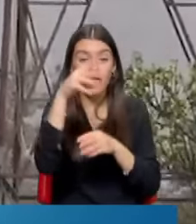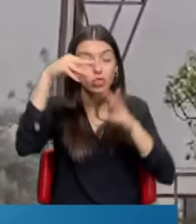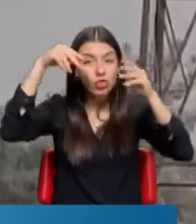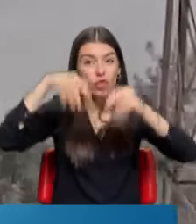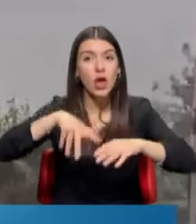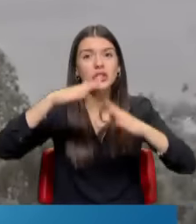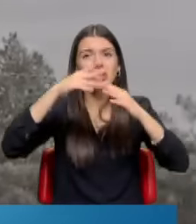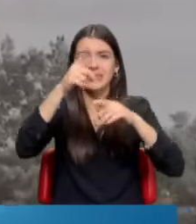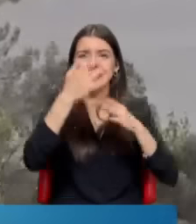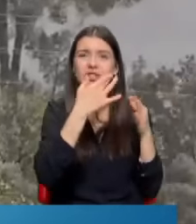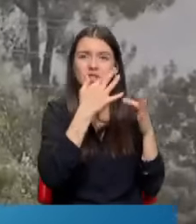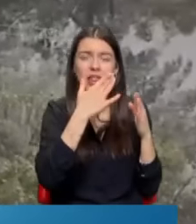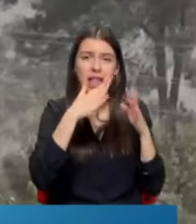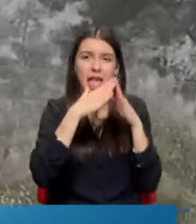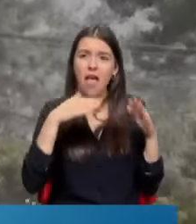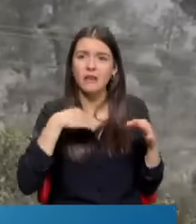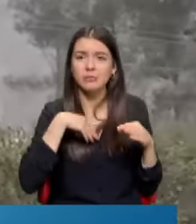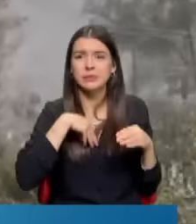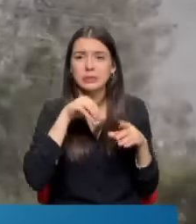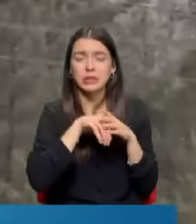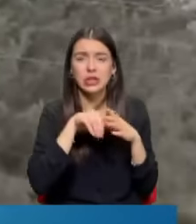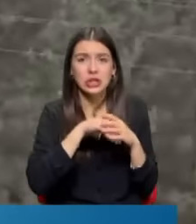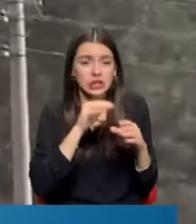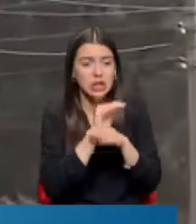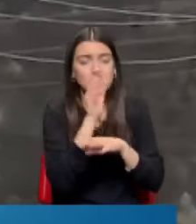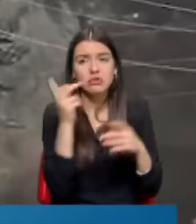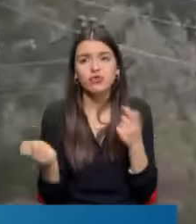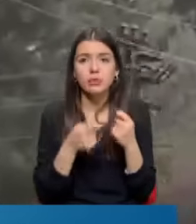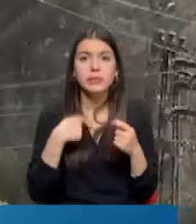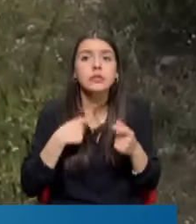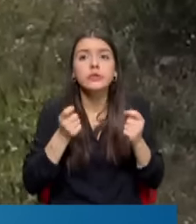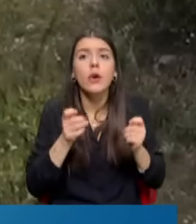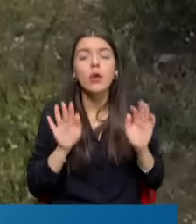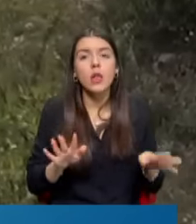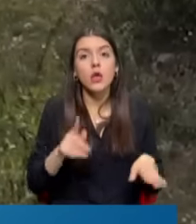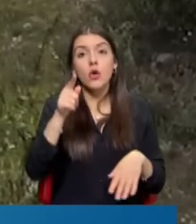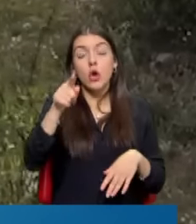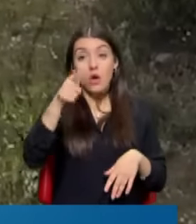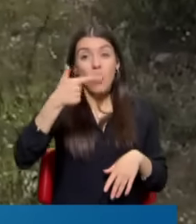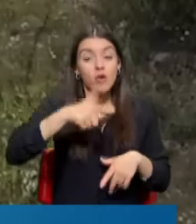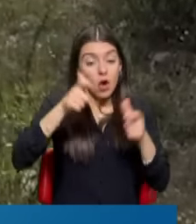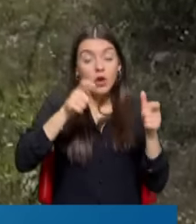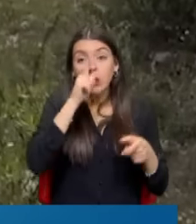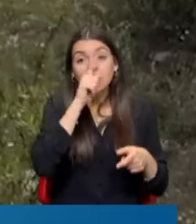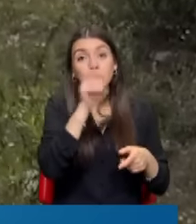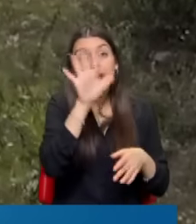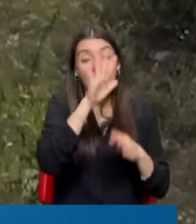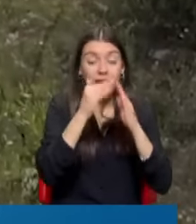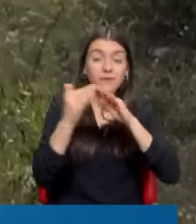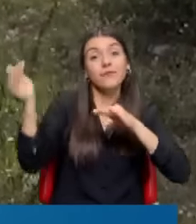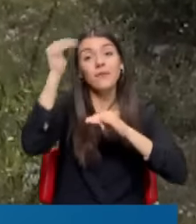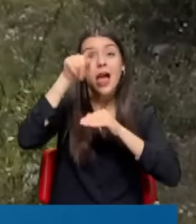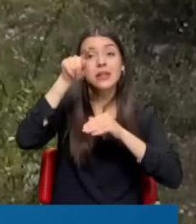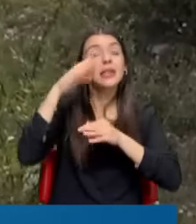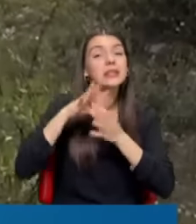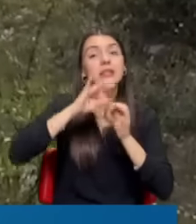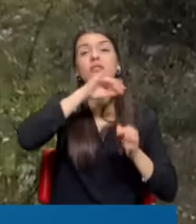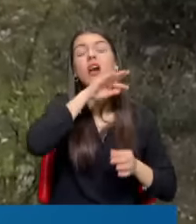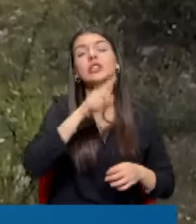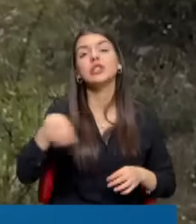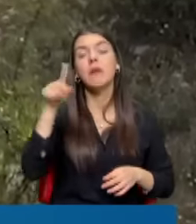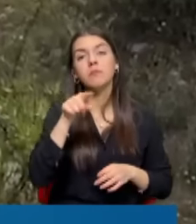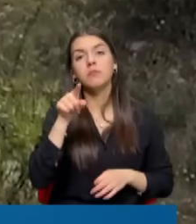çatlak evlerimizin içinde biz yaşamaya çalışıyoruz. Gerçekten çok zor durumdayız. Bu köyün %70'i 50 yaş üstü insanlardan oluşuyor. Bu insanların çok fazla kronik hastalıkları